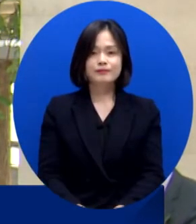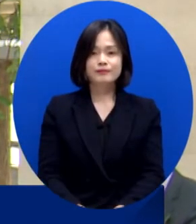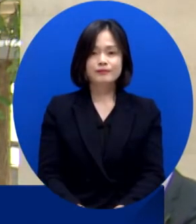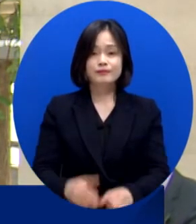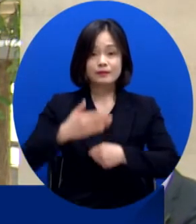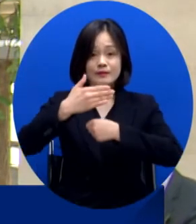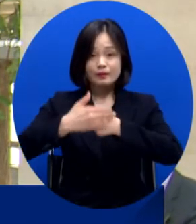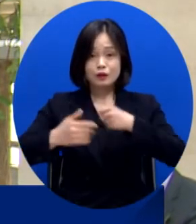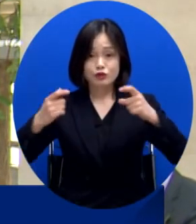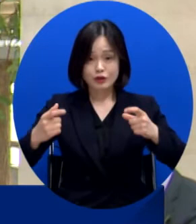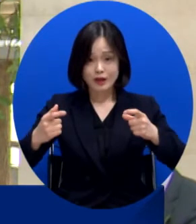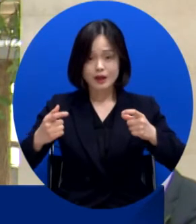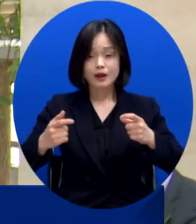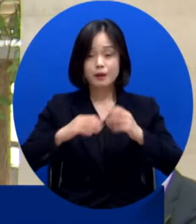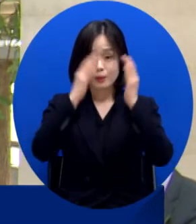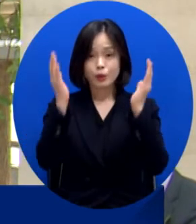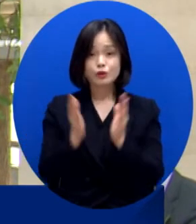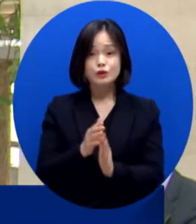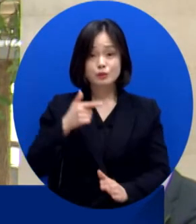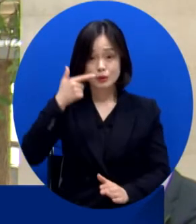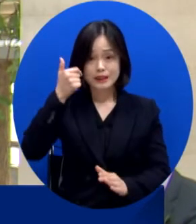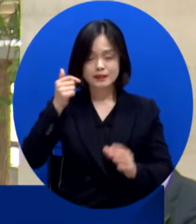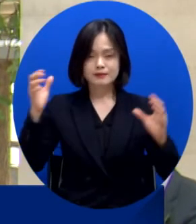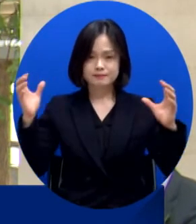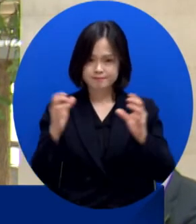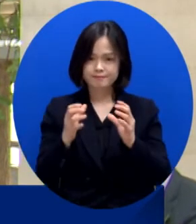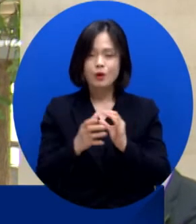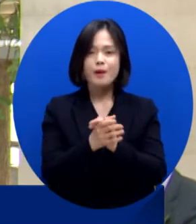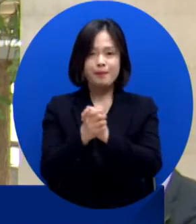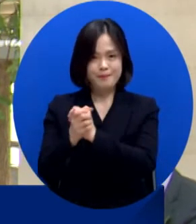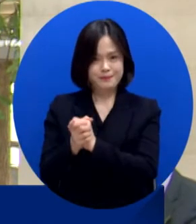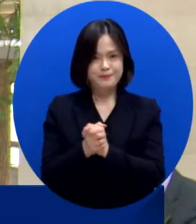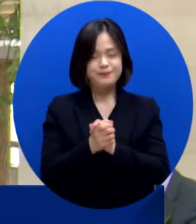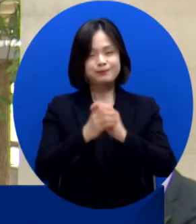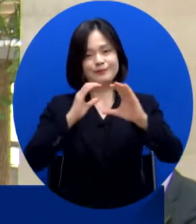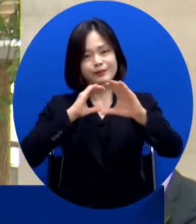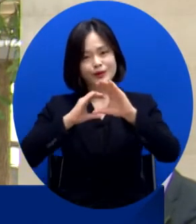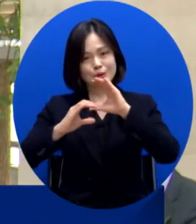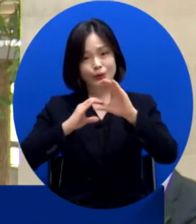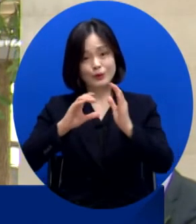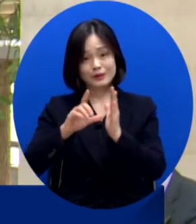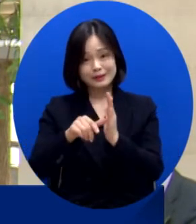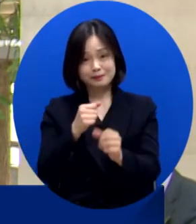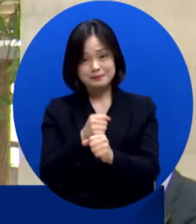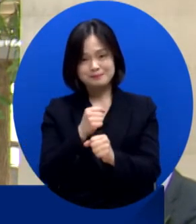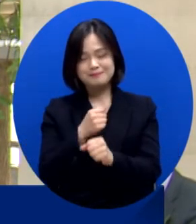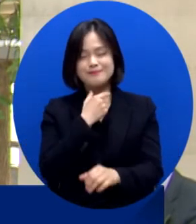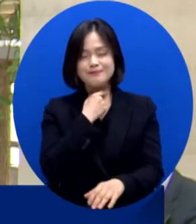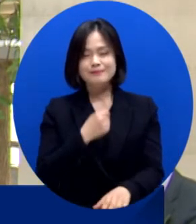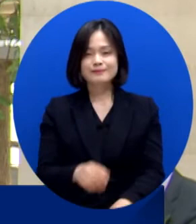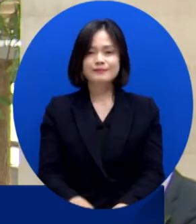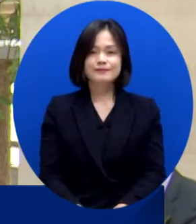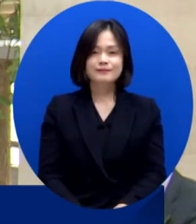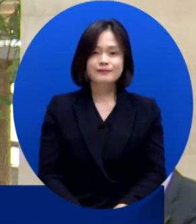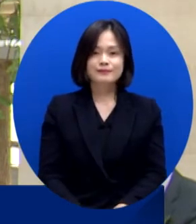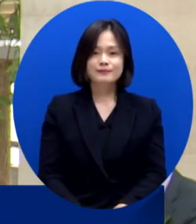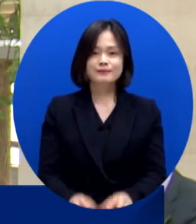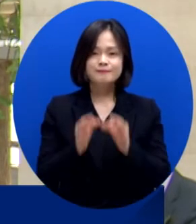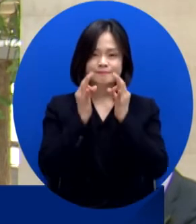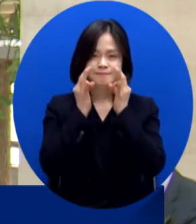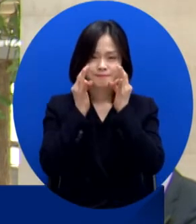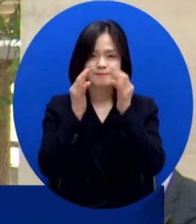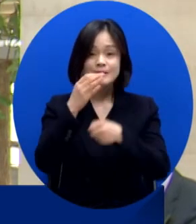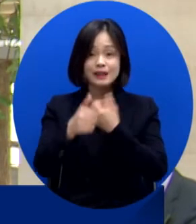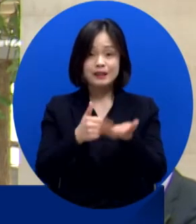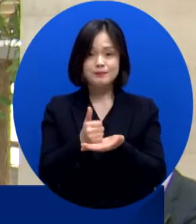대구의 모든 교육자들이 합격하고 또 물꼬를 트는 소통의 시간들로 만들어 가고자 합니다 최선을 다해 사람이